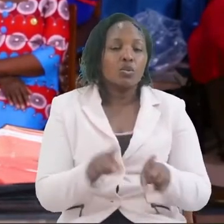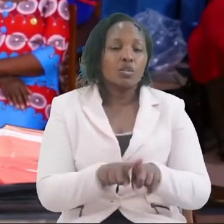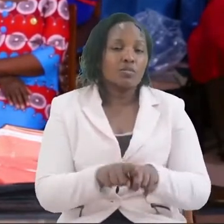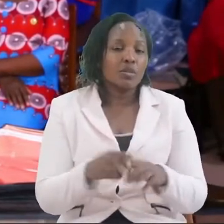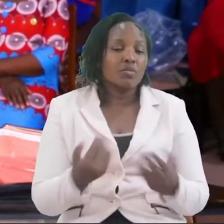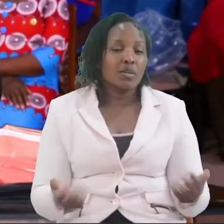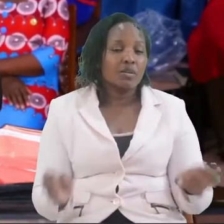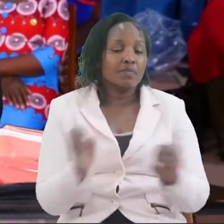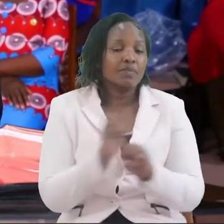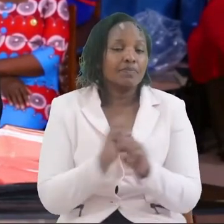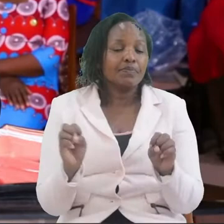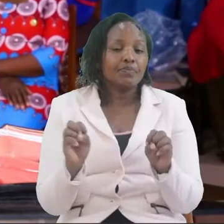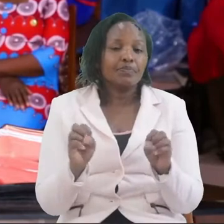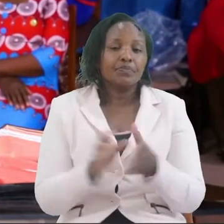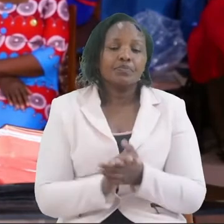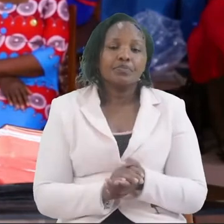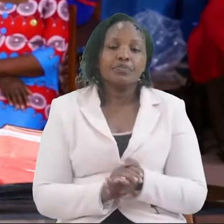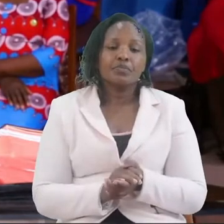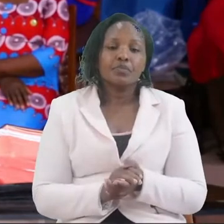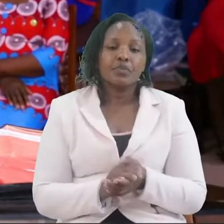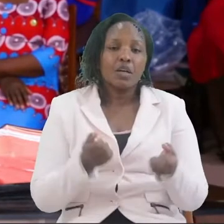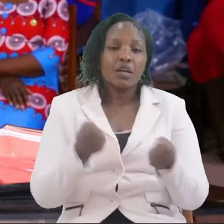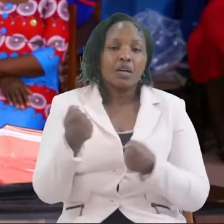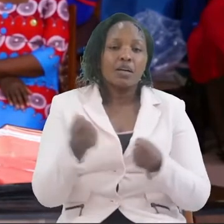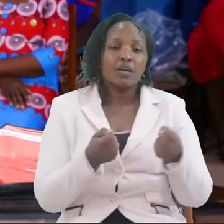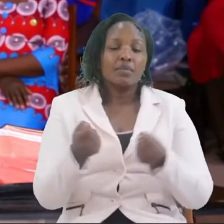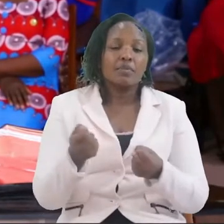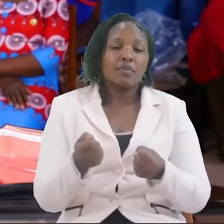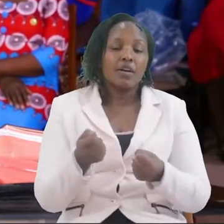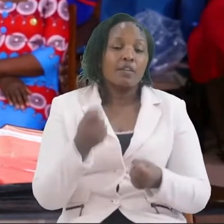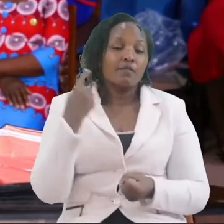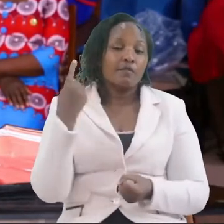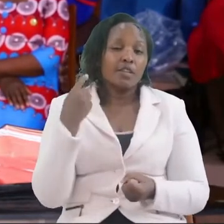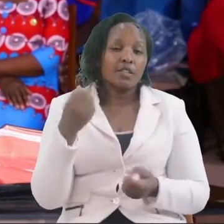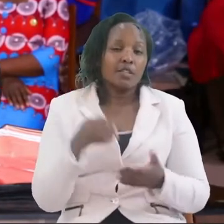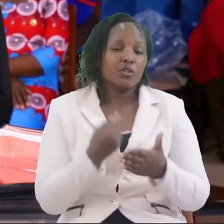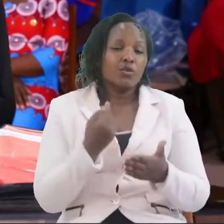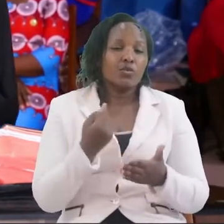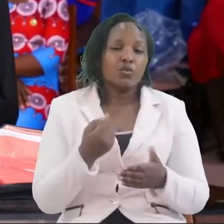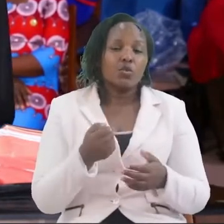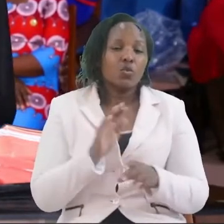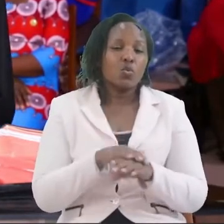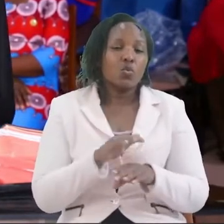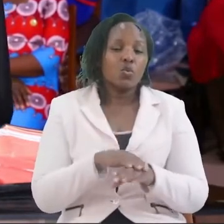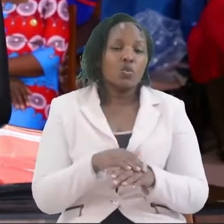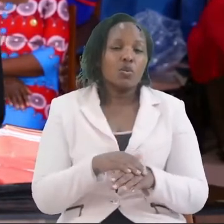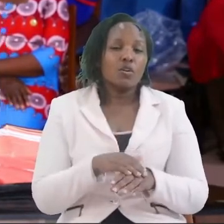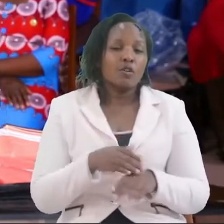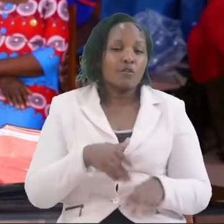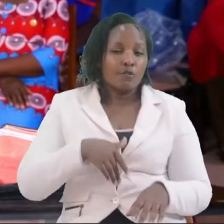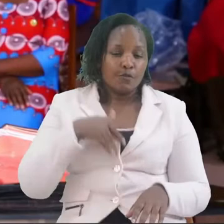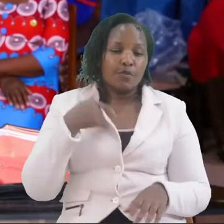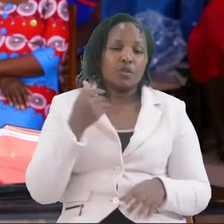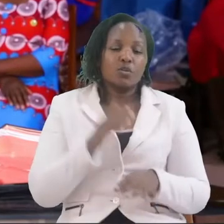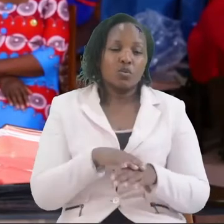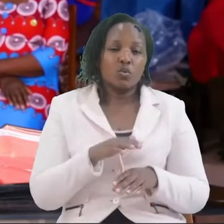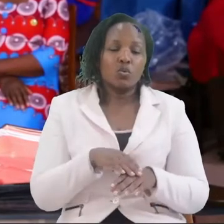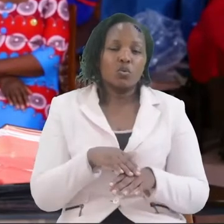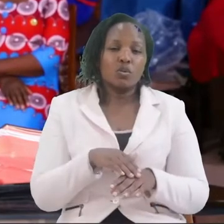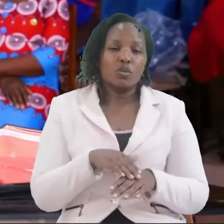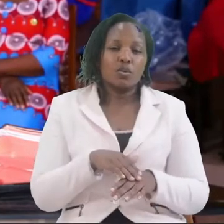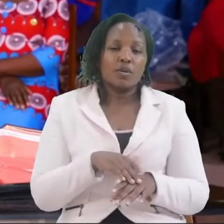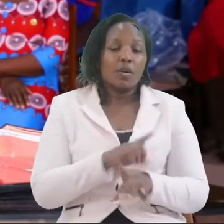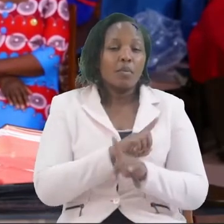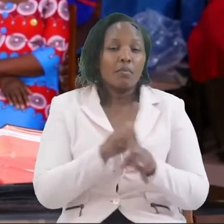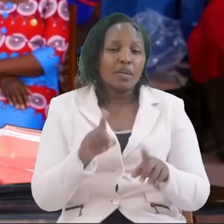tuliweza kufanya jana. Gari linanunuliwa likiwa mzuri na hata likikubeba unasikia kweli ni sawa